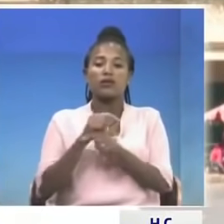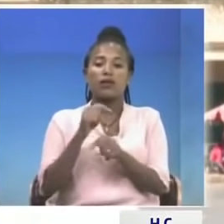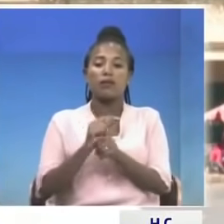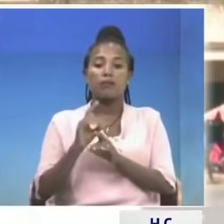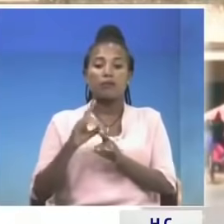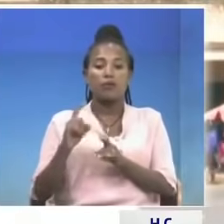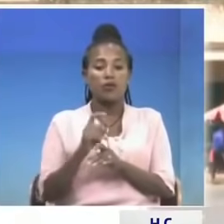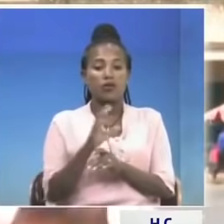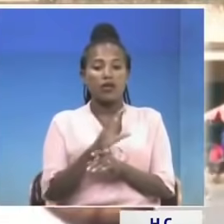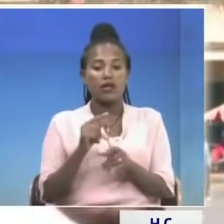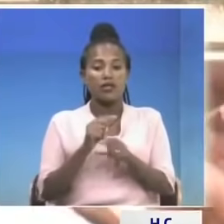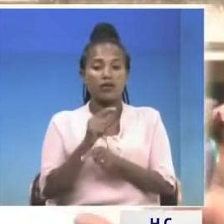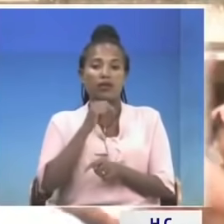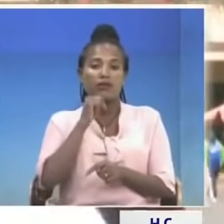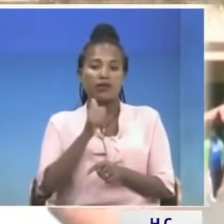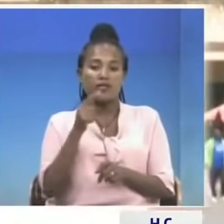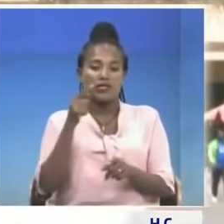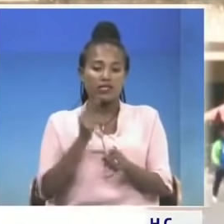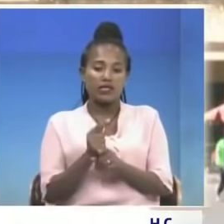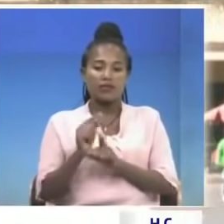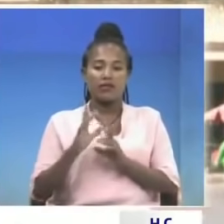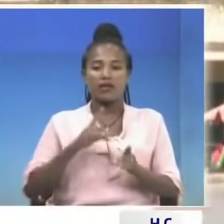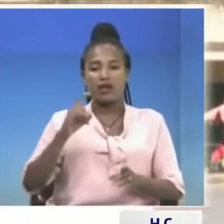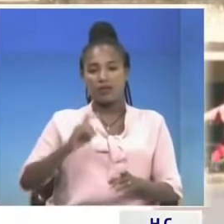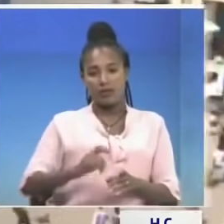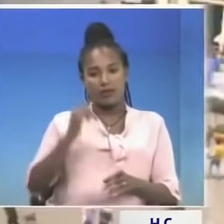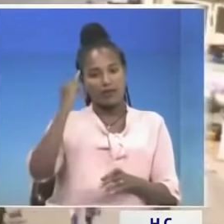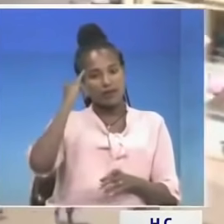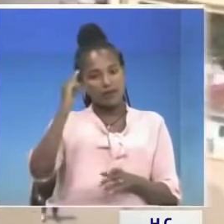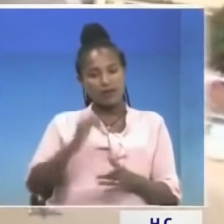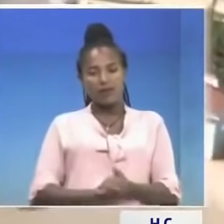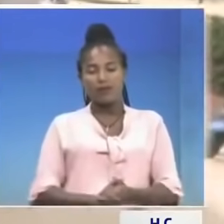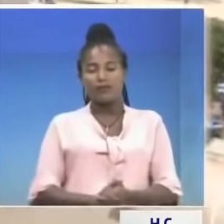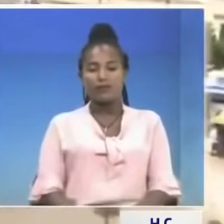መደረጉና ተግባራዊ መደረጉን ቼክ ኤንድ ባላንስ መኖር አለበት ብዬ አስባለሁ።